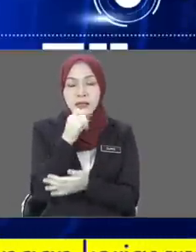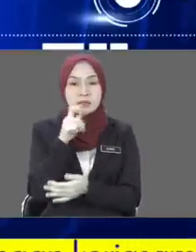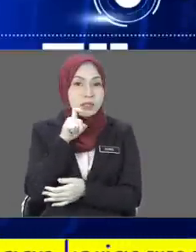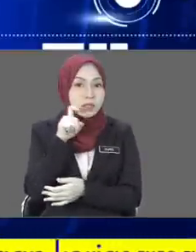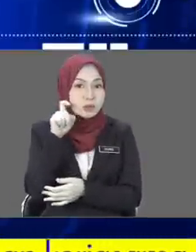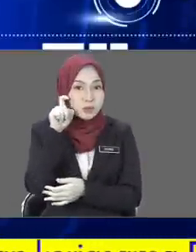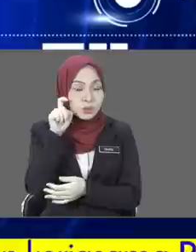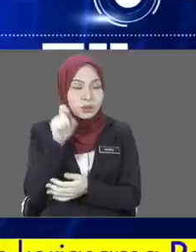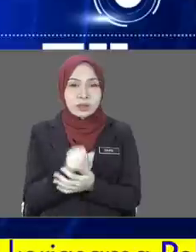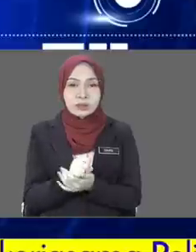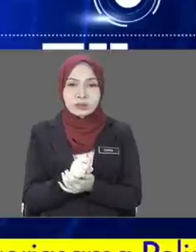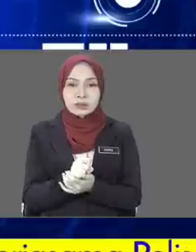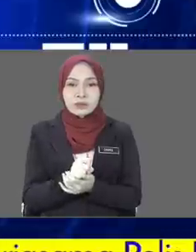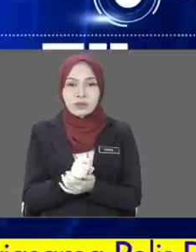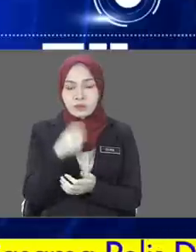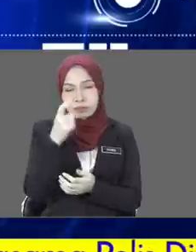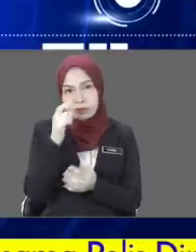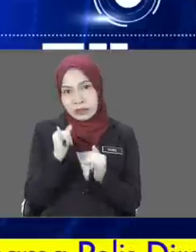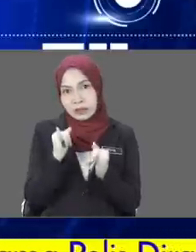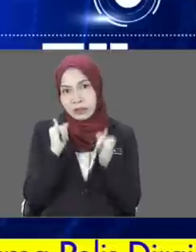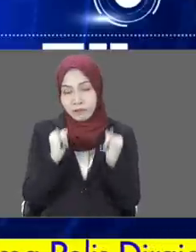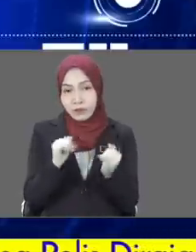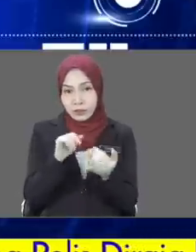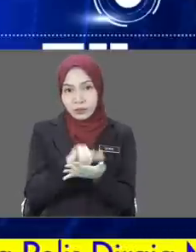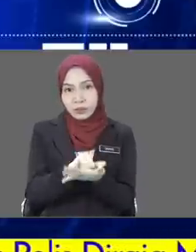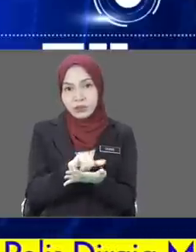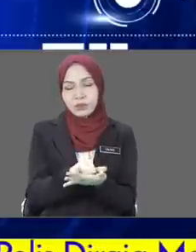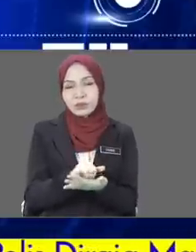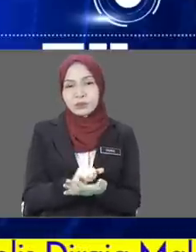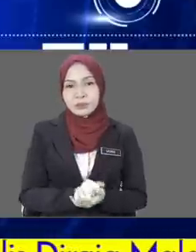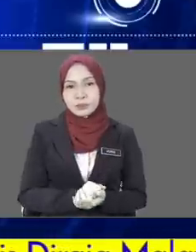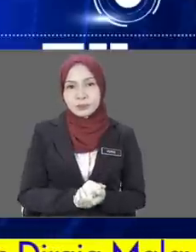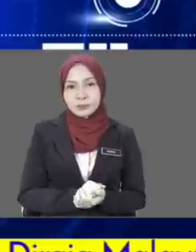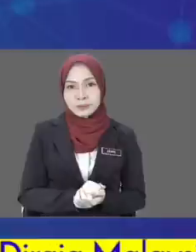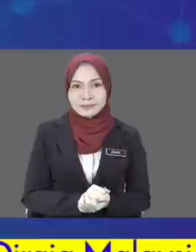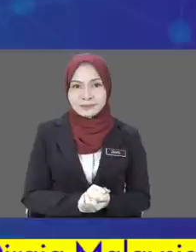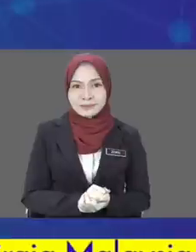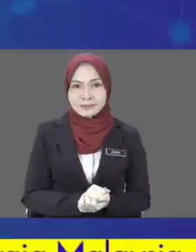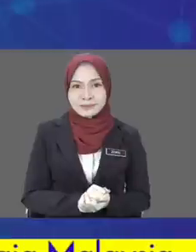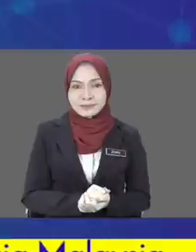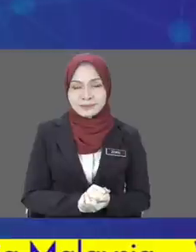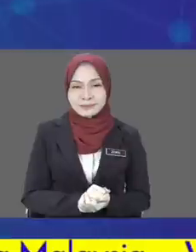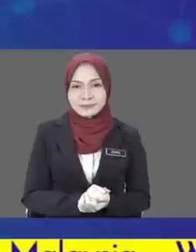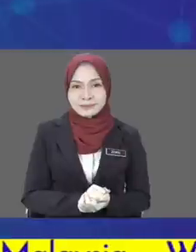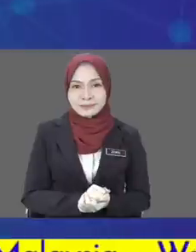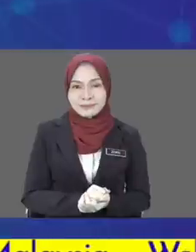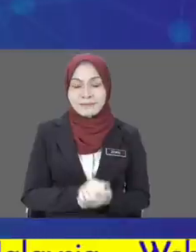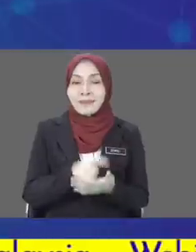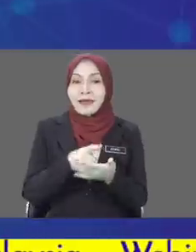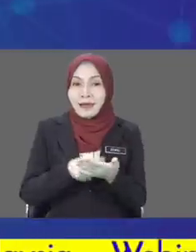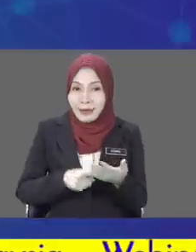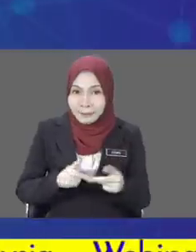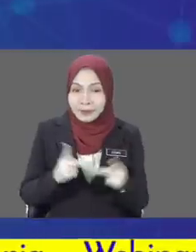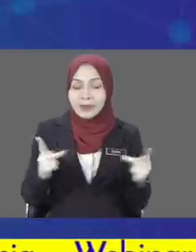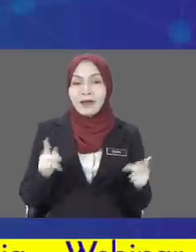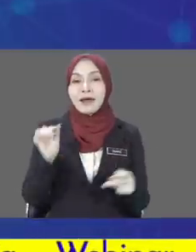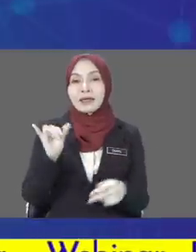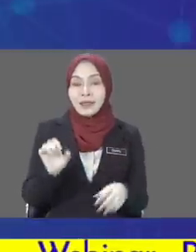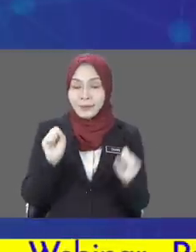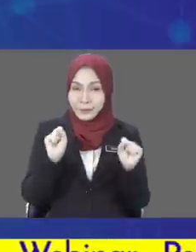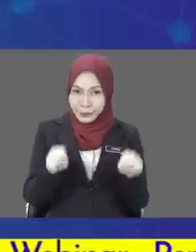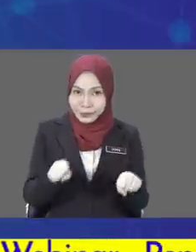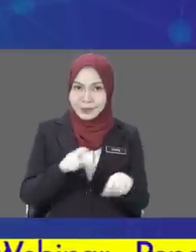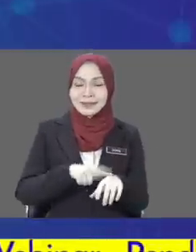seksual bagi memuaskan nafsu seksual individu berkenaan apakah yang boleh dilakukan